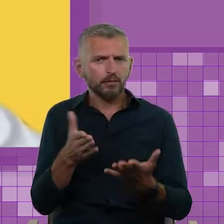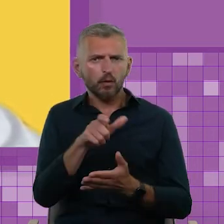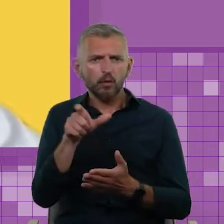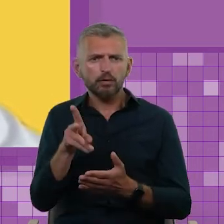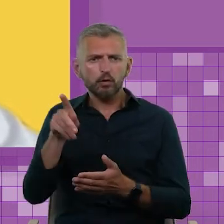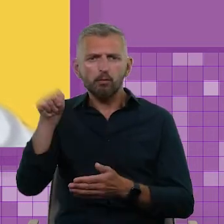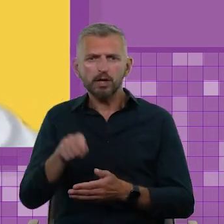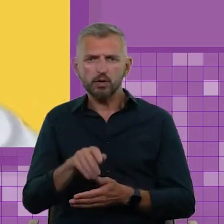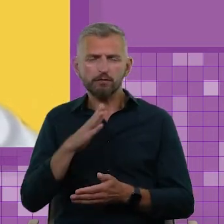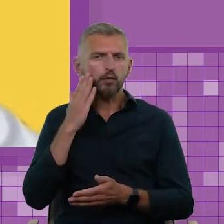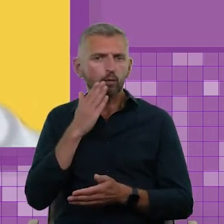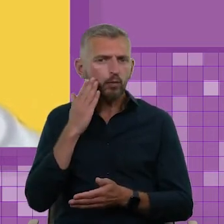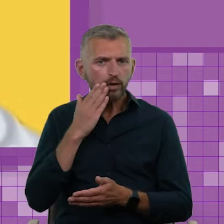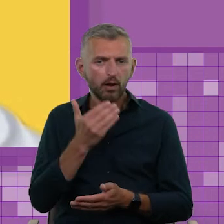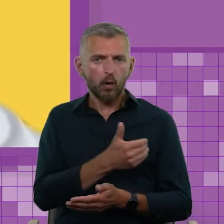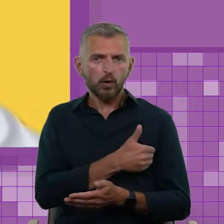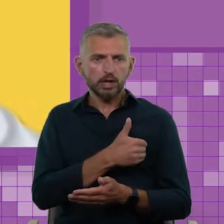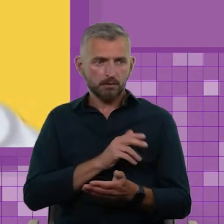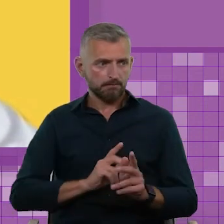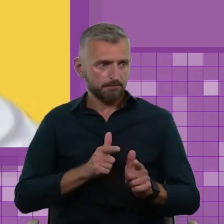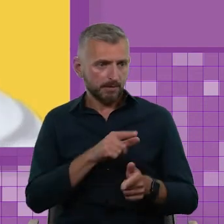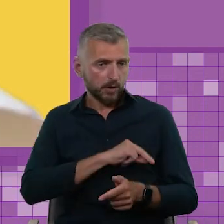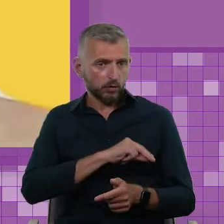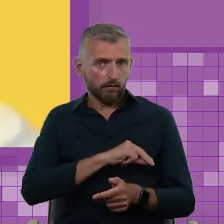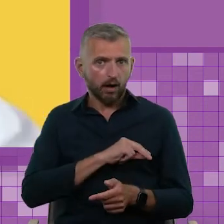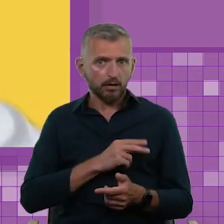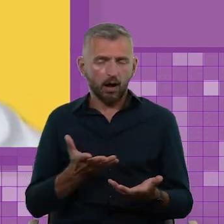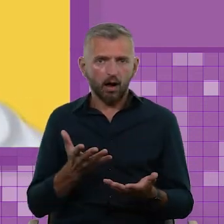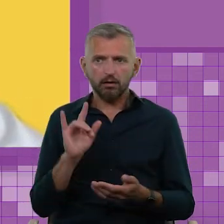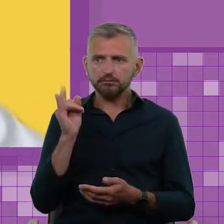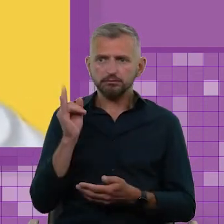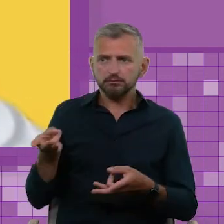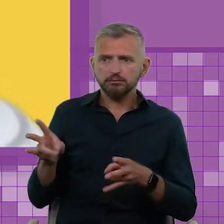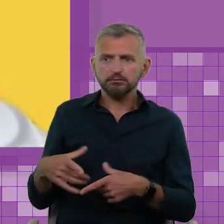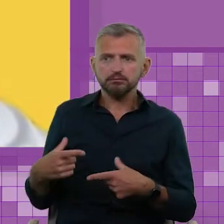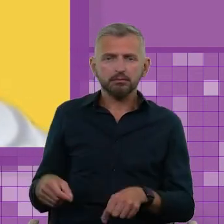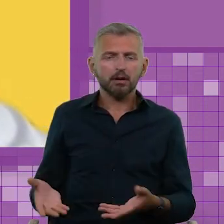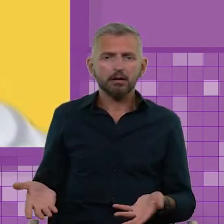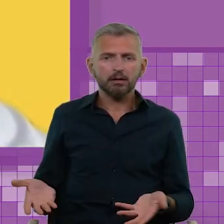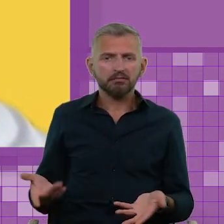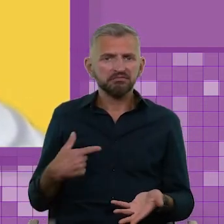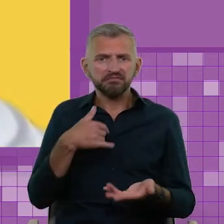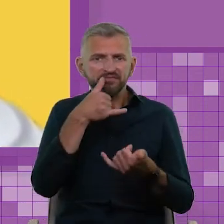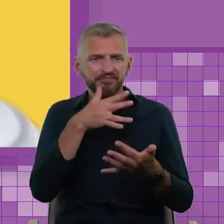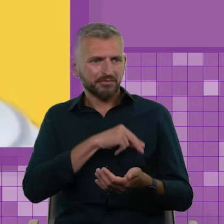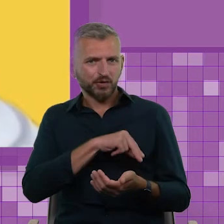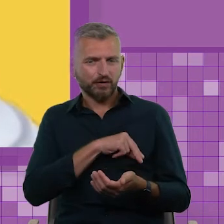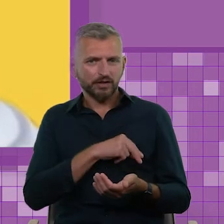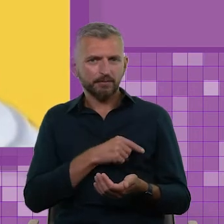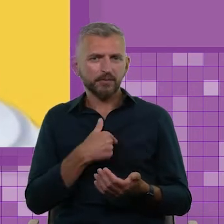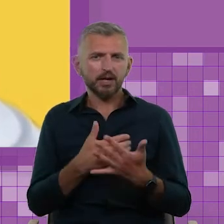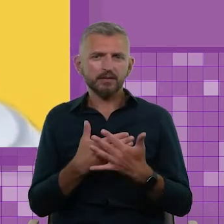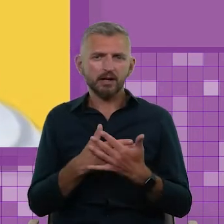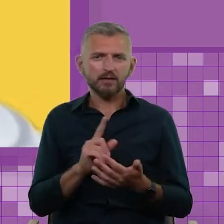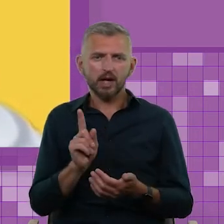зараз приїжджають в Румунію, хотіли піти працювати, вони просто не мають такої можливості, тому що немає де залишити дитину. Мені здається, що